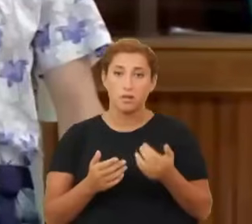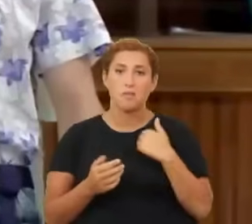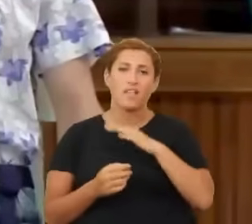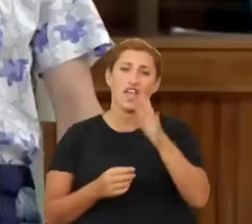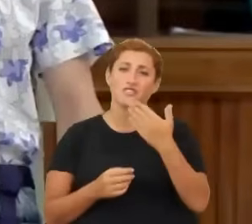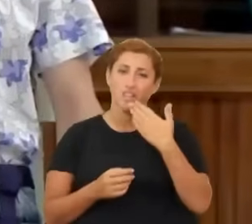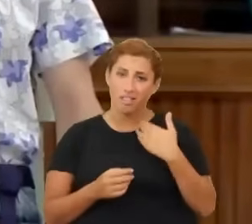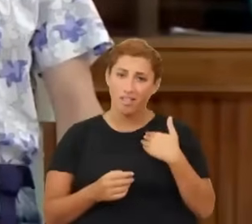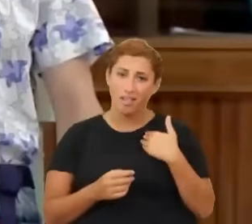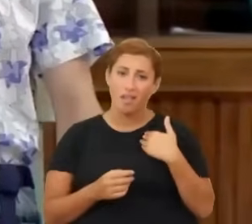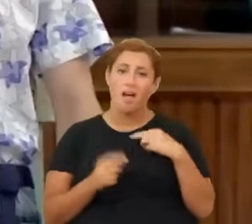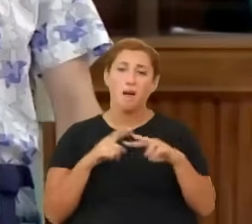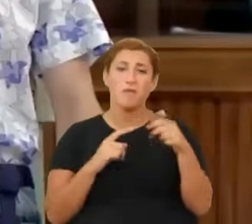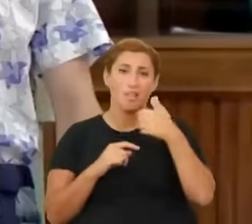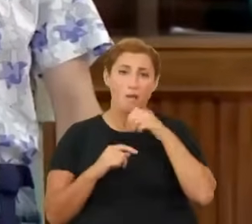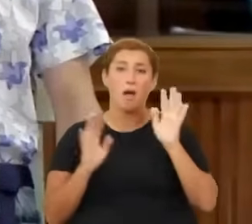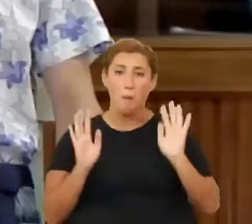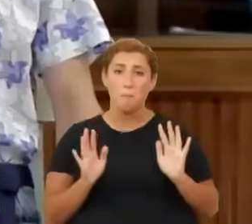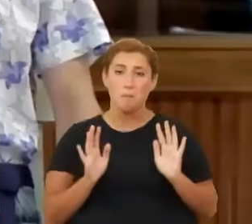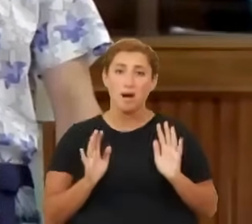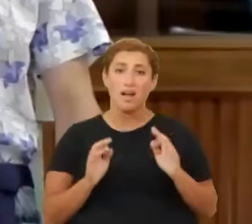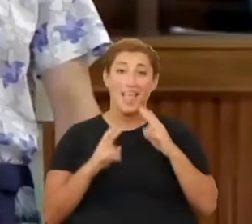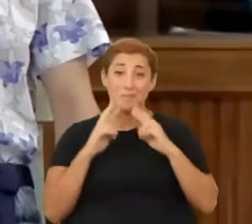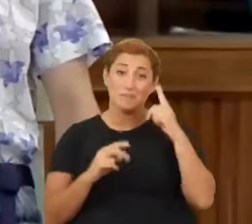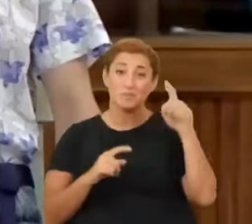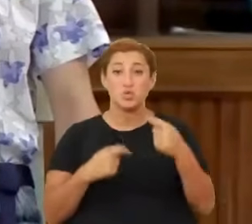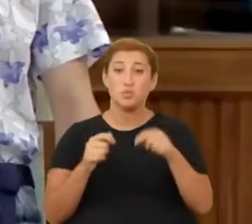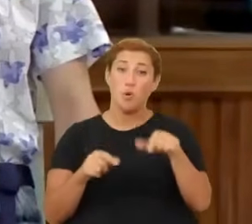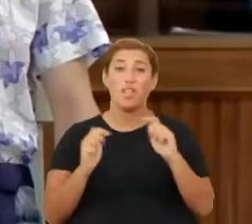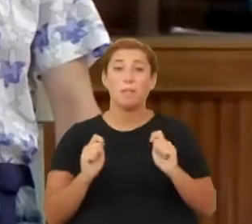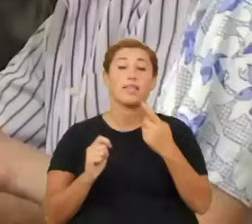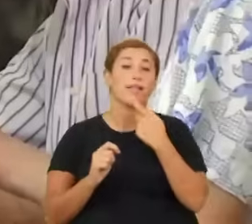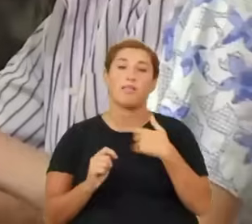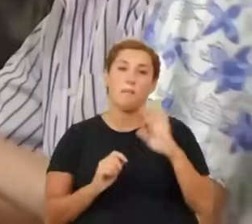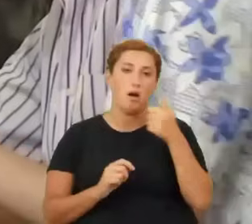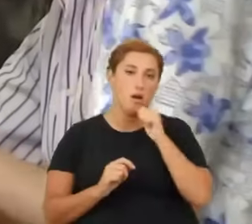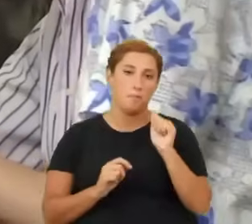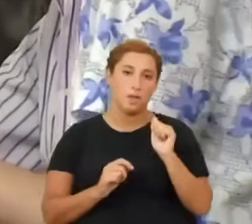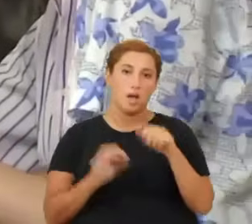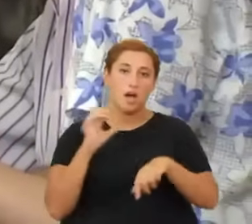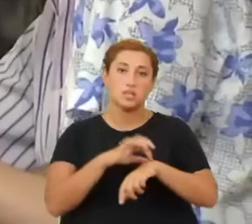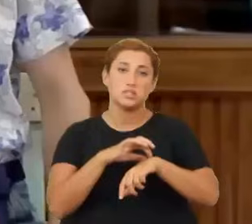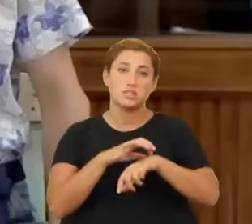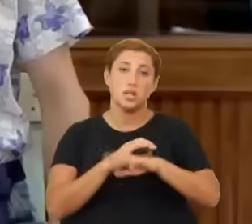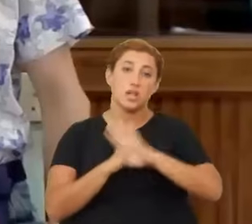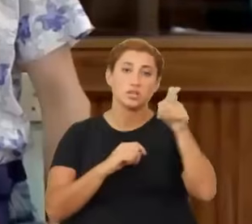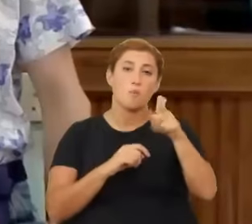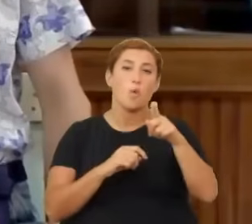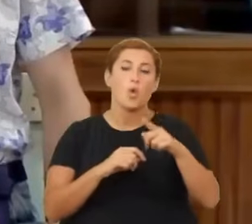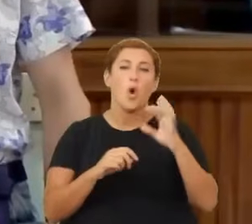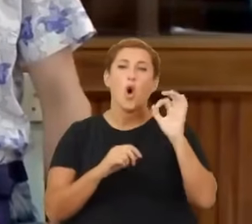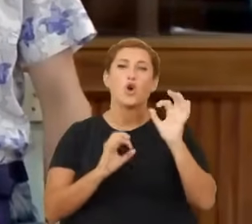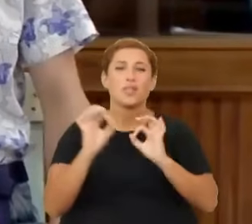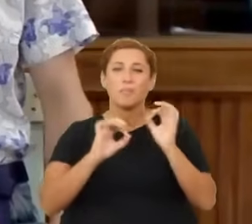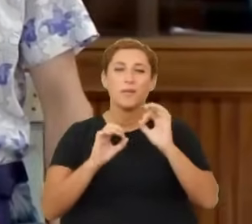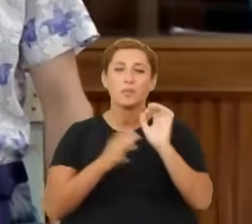Bana her şeyi de Ahmet abi ama... Emin misin bu işin böyle yapıldığına deme abi. Hastaneye gitsiniz, böyle ortopedi